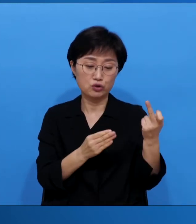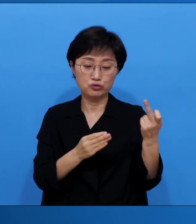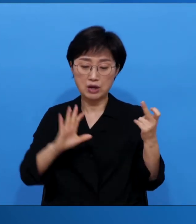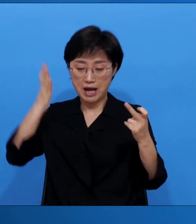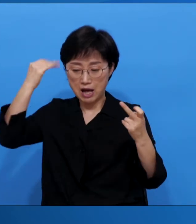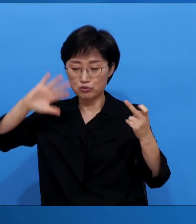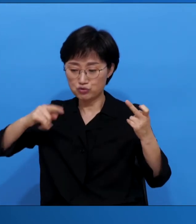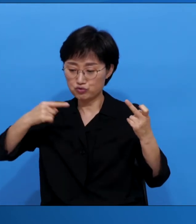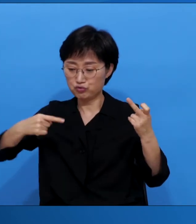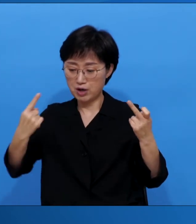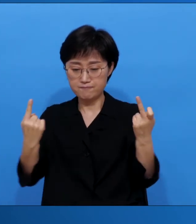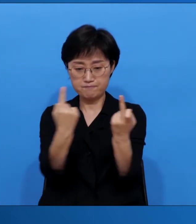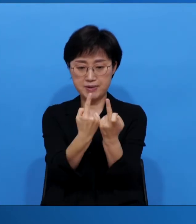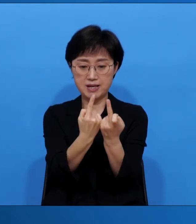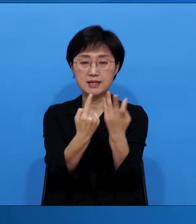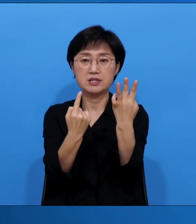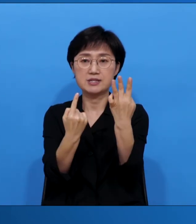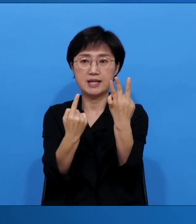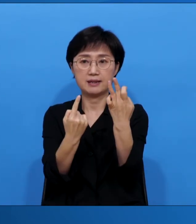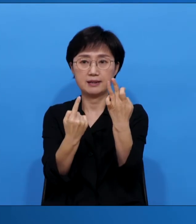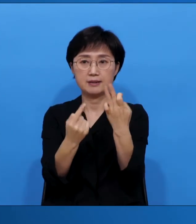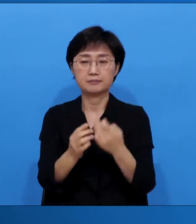통역돼 현장에 전달되고 있습니다.